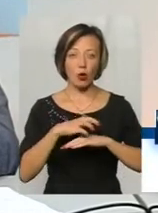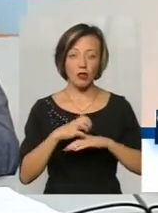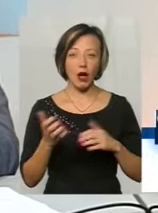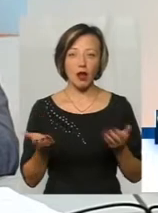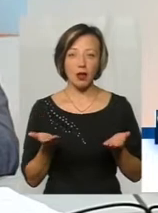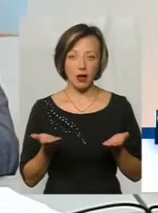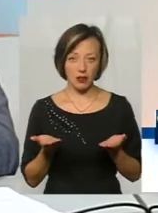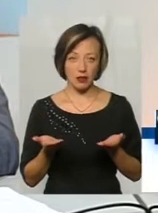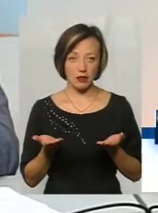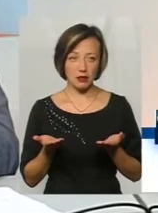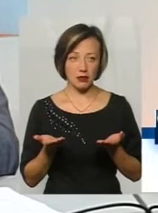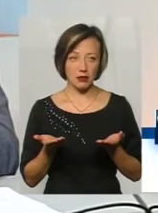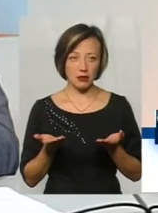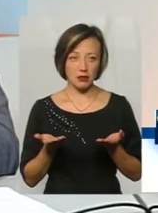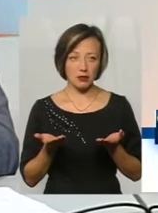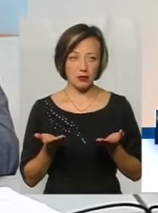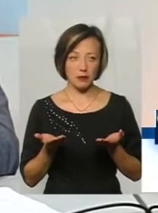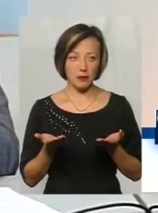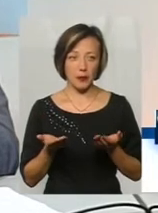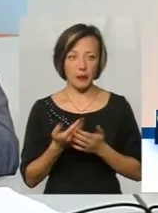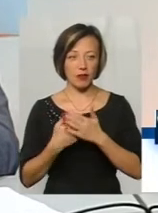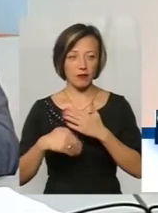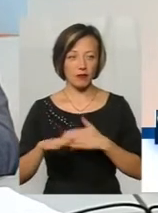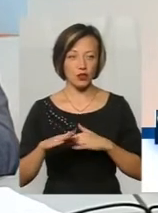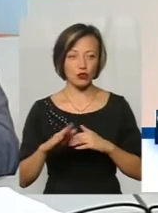який вийшов з дому